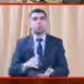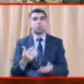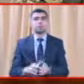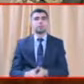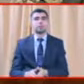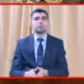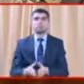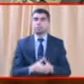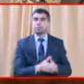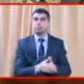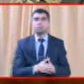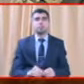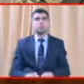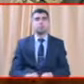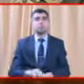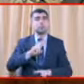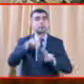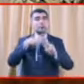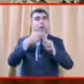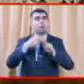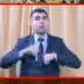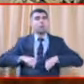شكرا. تفضل السيدة الوزيرة المحترمة.